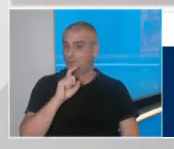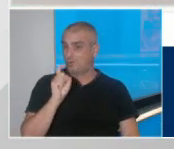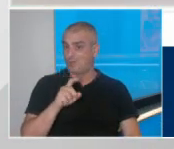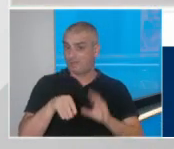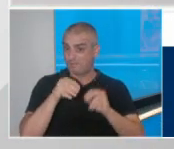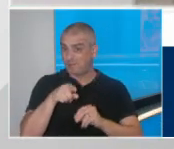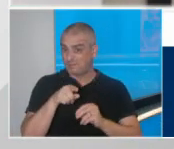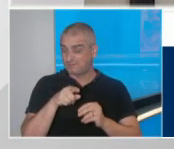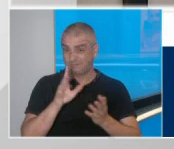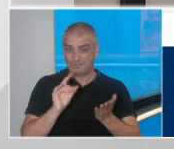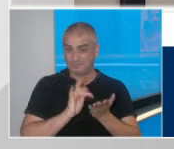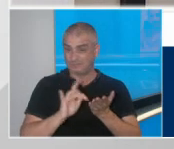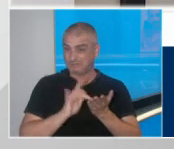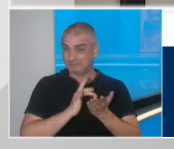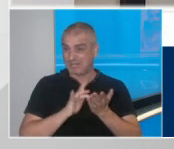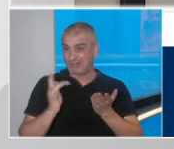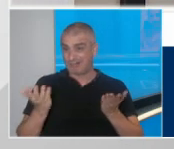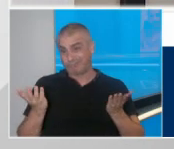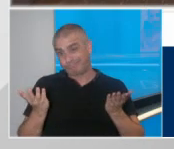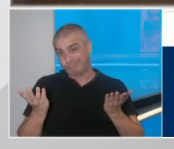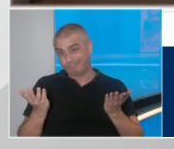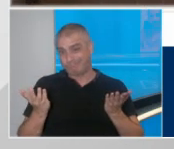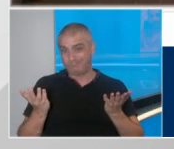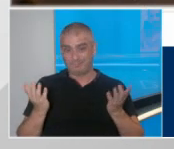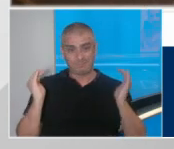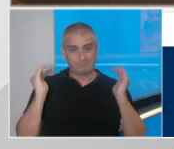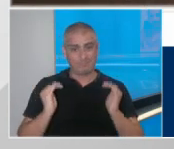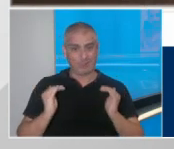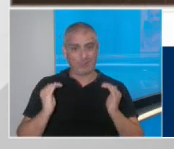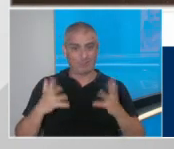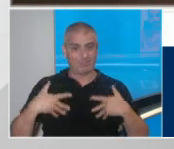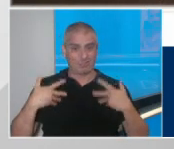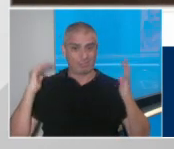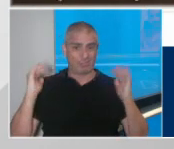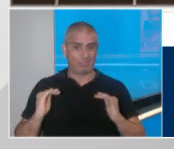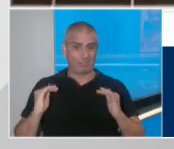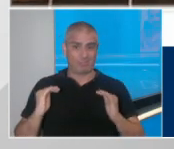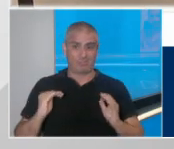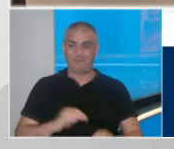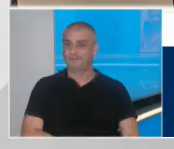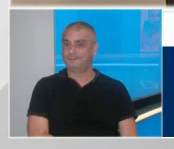להיות שהפריימריז באמצעות הסלולרי, ההצבעה הדיגיטלית הזאת, מורידה קצת מהרוח?